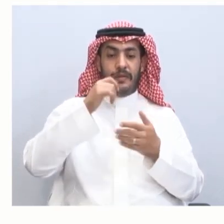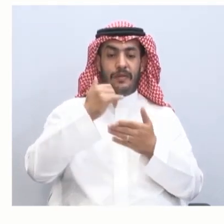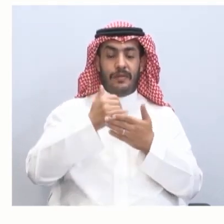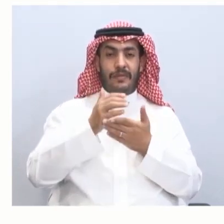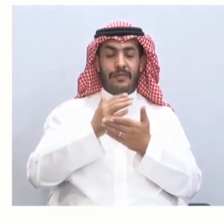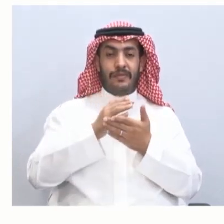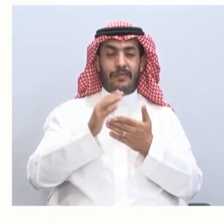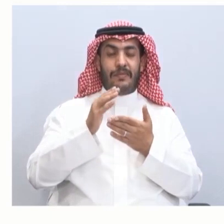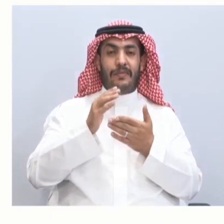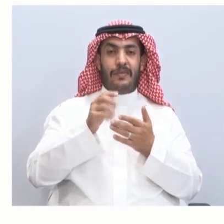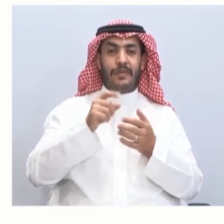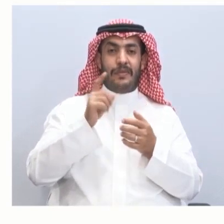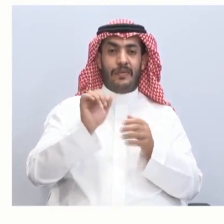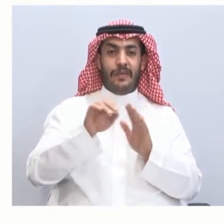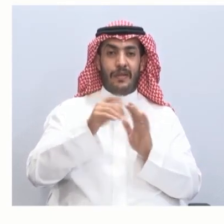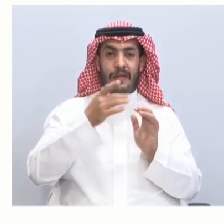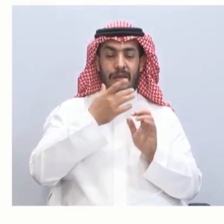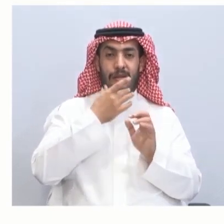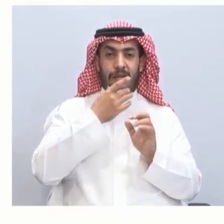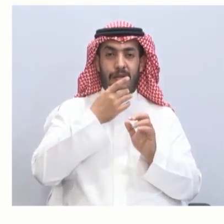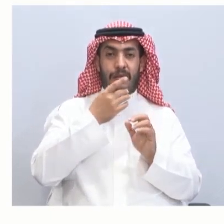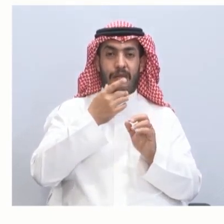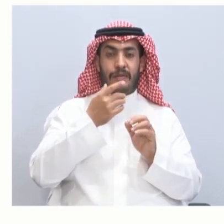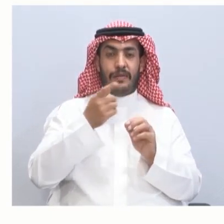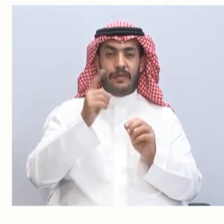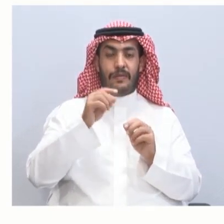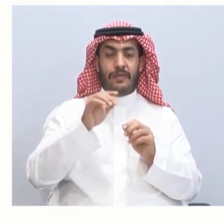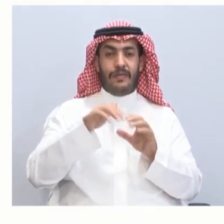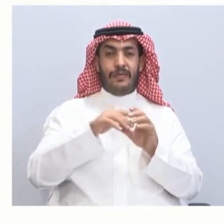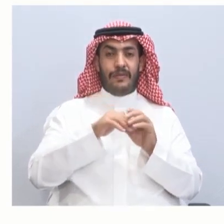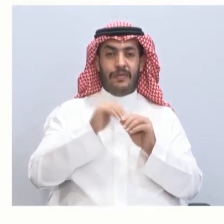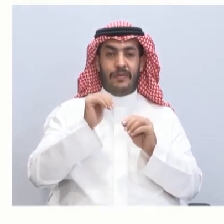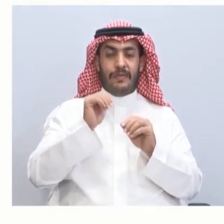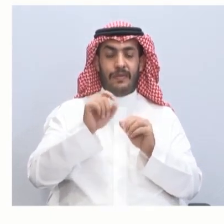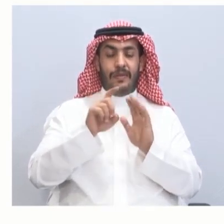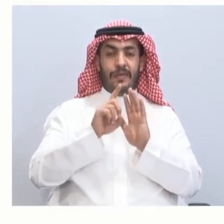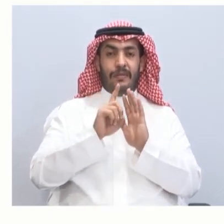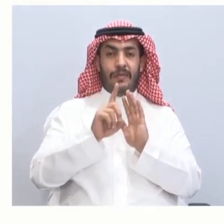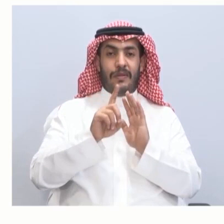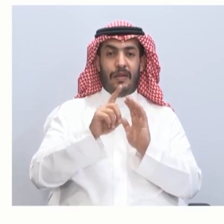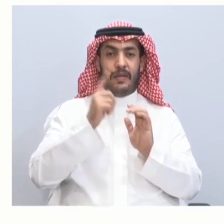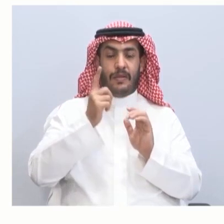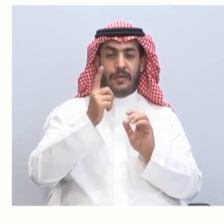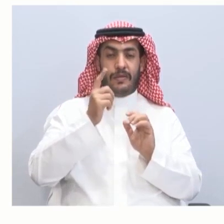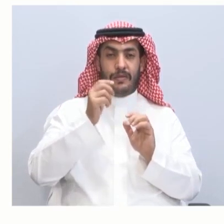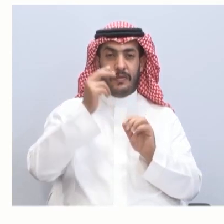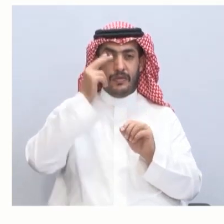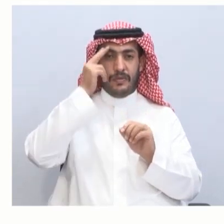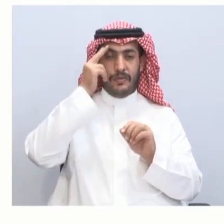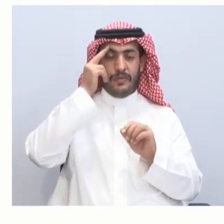الاستيلاء على السلطه في الرياض والخروج على امام الدوله